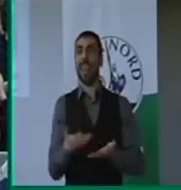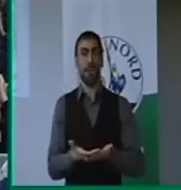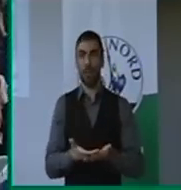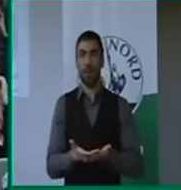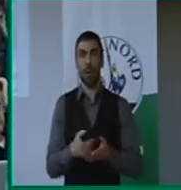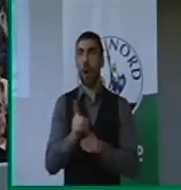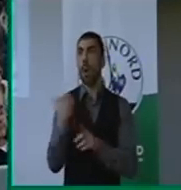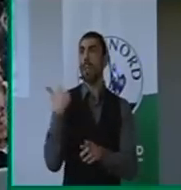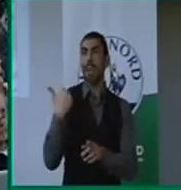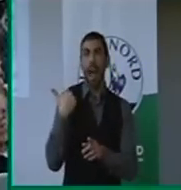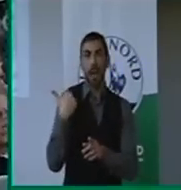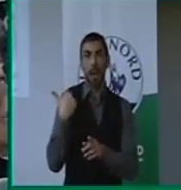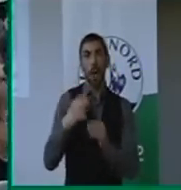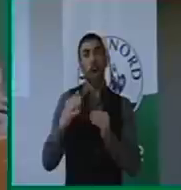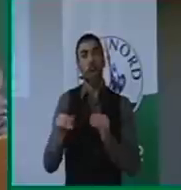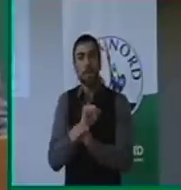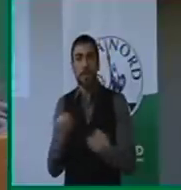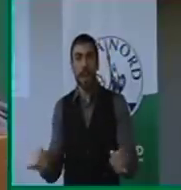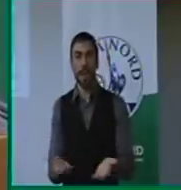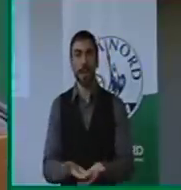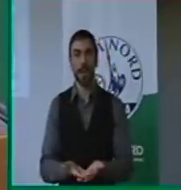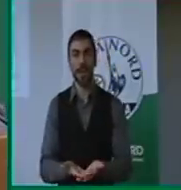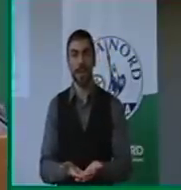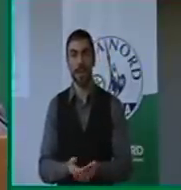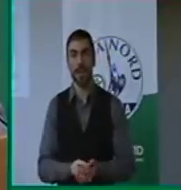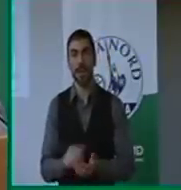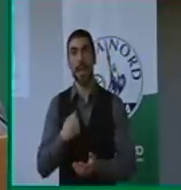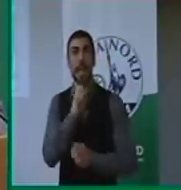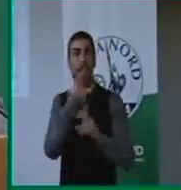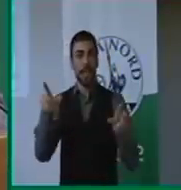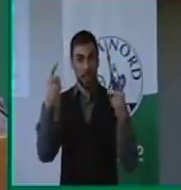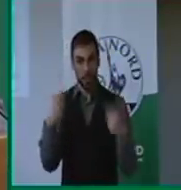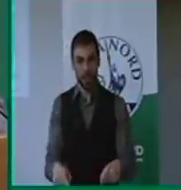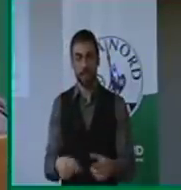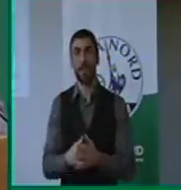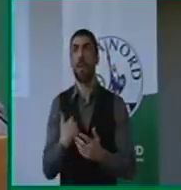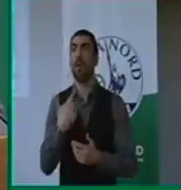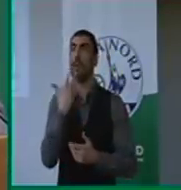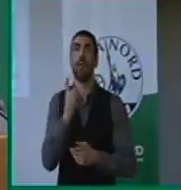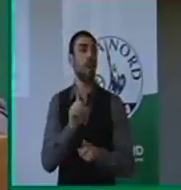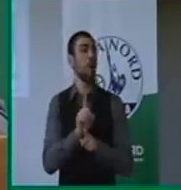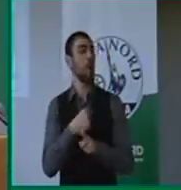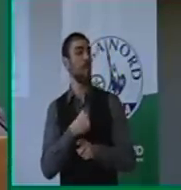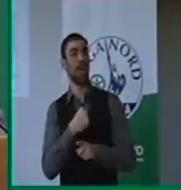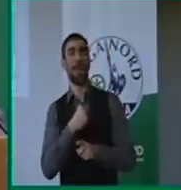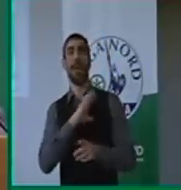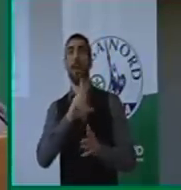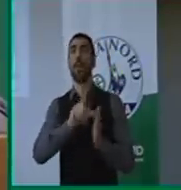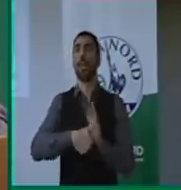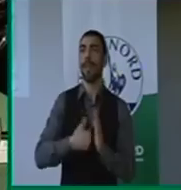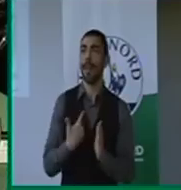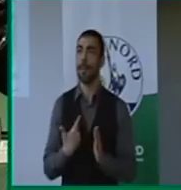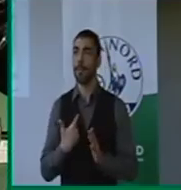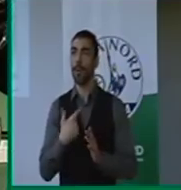danno irreparabile Quindi questo è il mio messaggio e non voglio rubare la scena a chi ne ha più